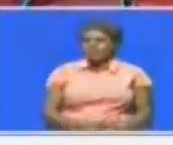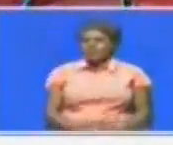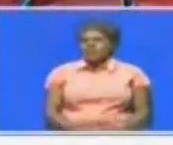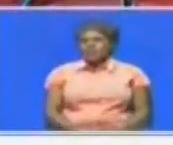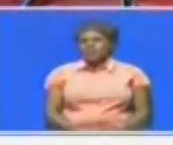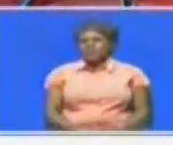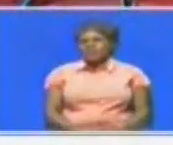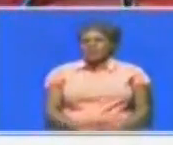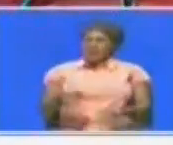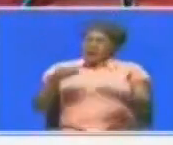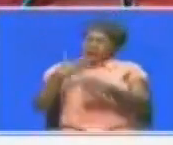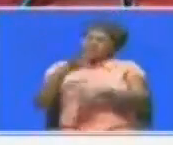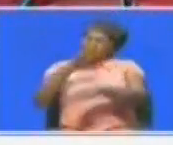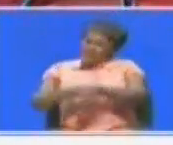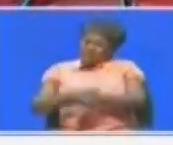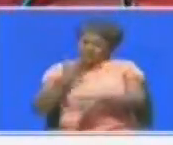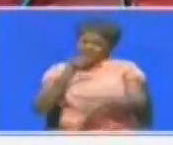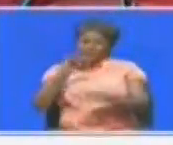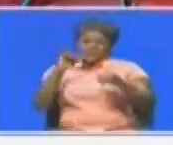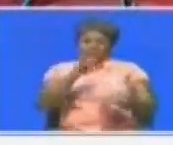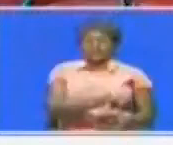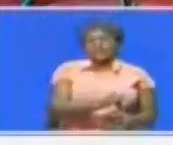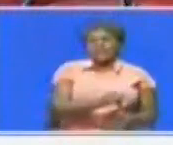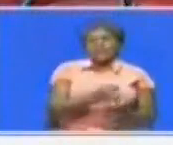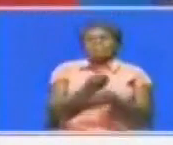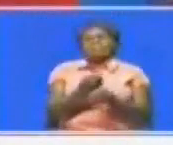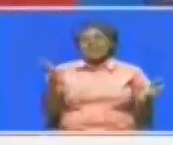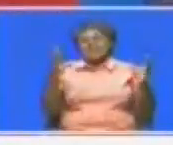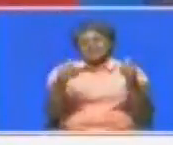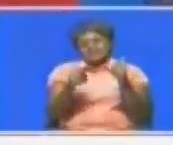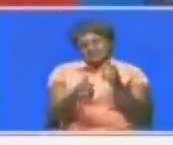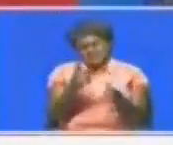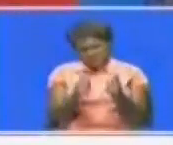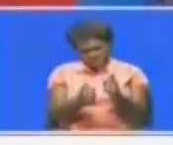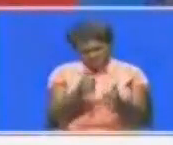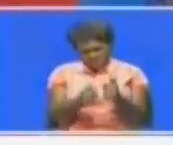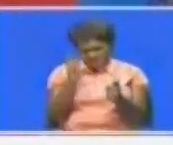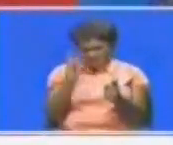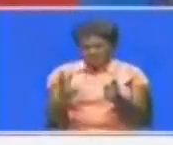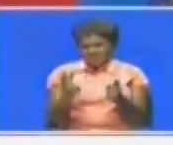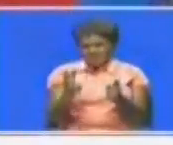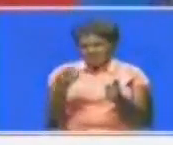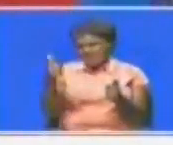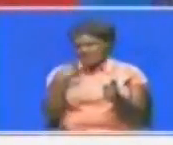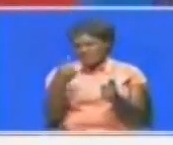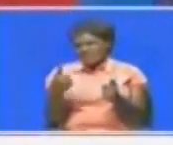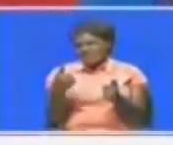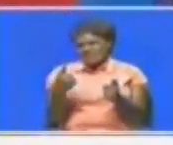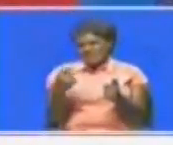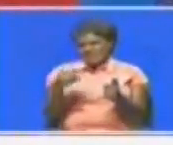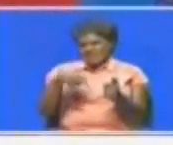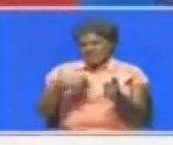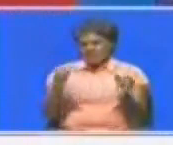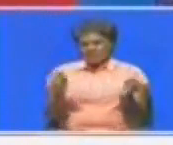wakishawinda, wakishapata windo watulie. Mtazamaji naona jumbe ni nyingi sana. Naona hapa Peter Mutende Wesu anasema yeye